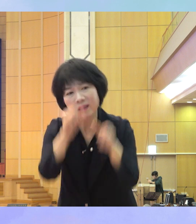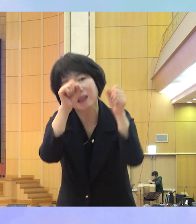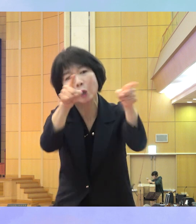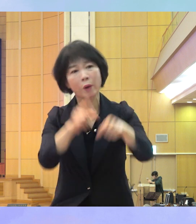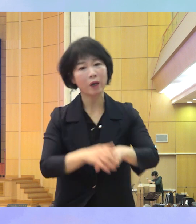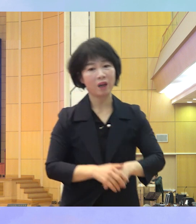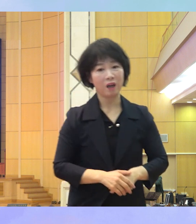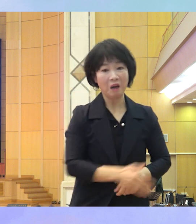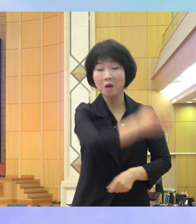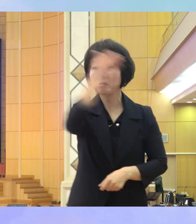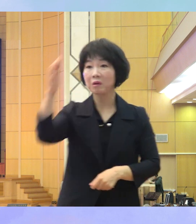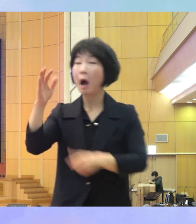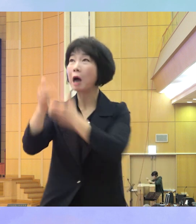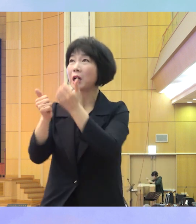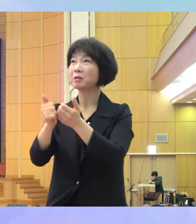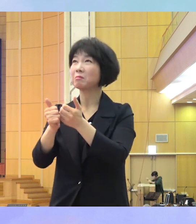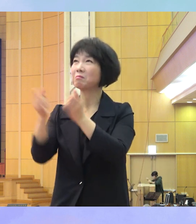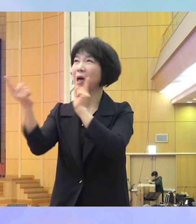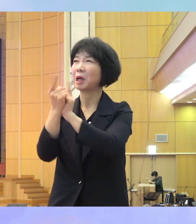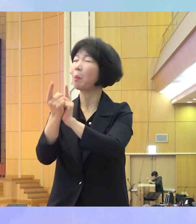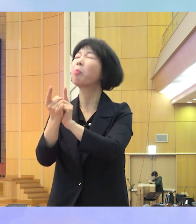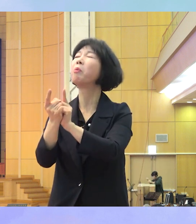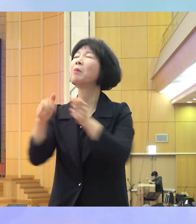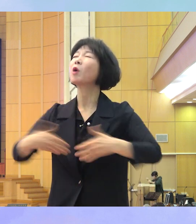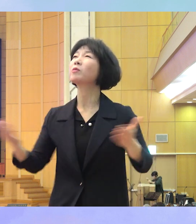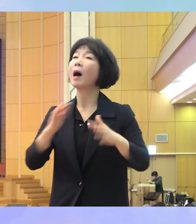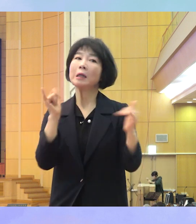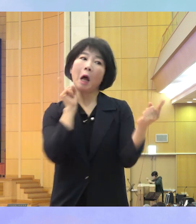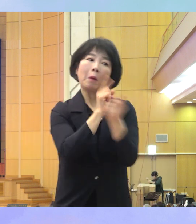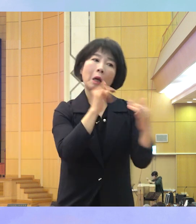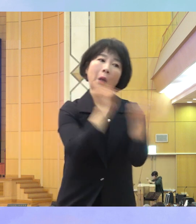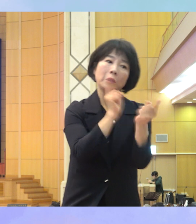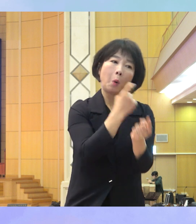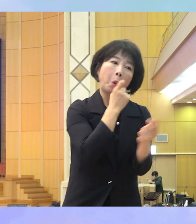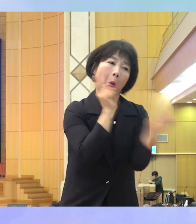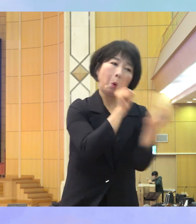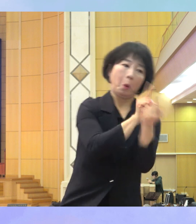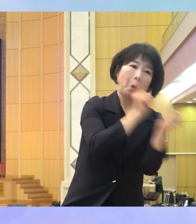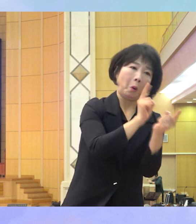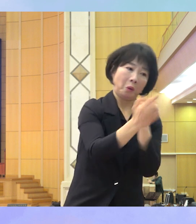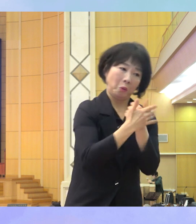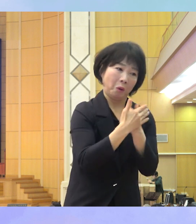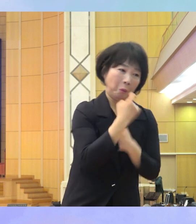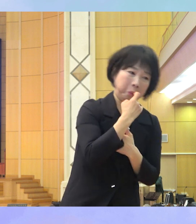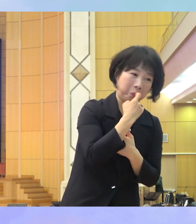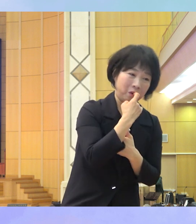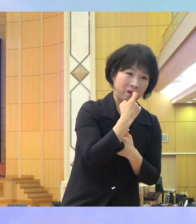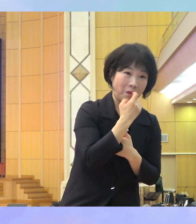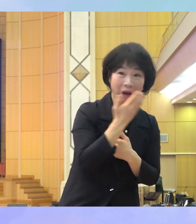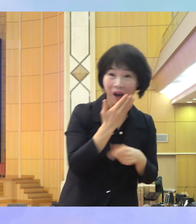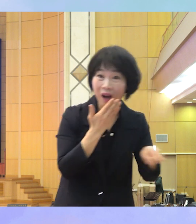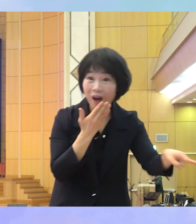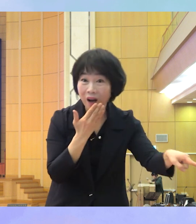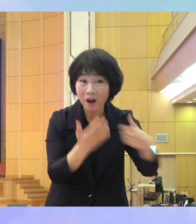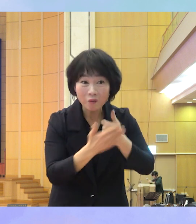사람 자꾸만 만나면 뭐합니까? 사람만 만나면 이 사람 만나고 저 사람 만나고 좋은 줄 알았더니 나중에 가면